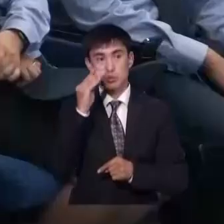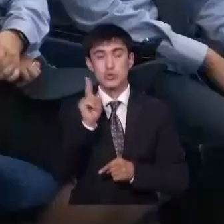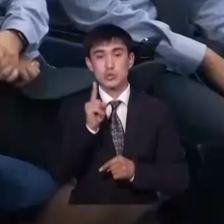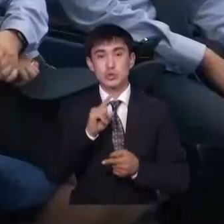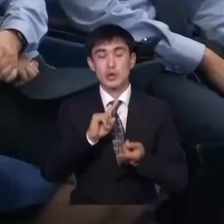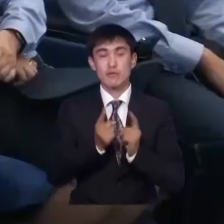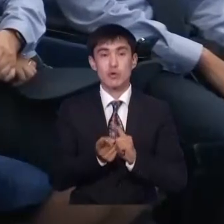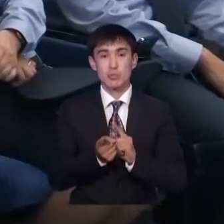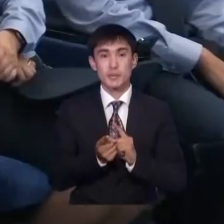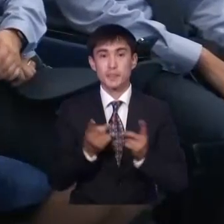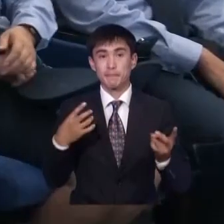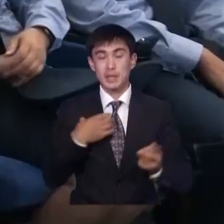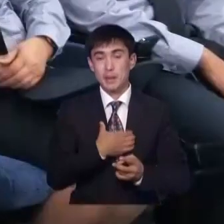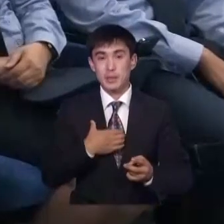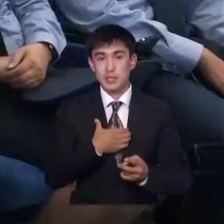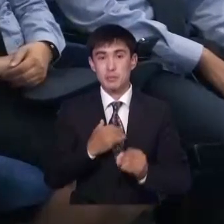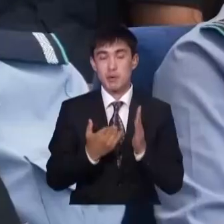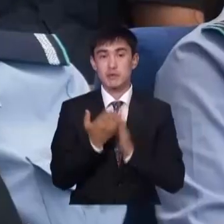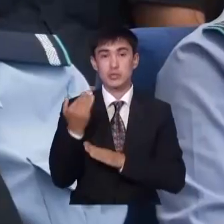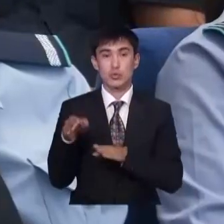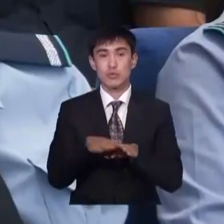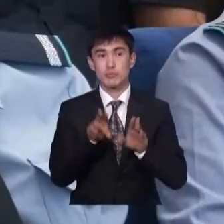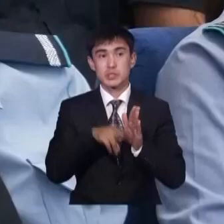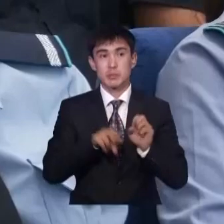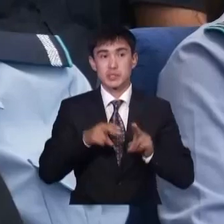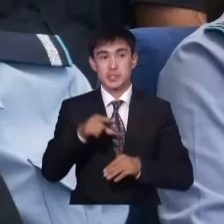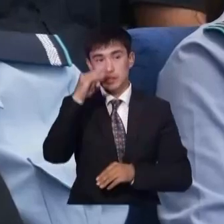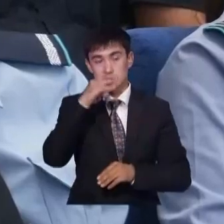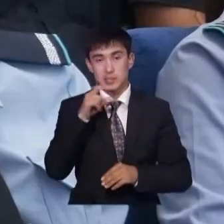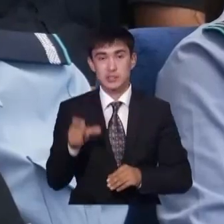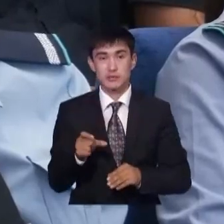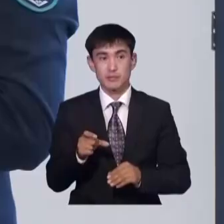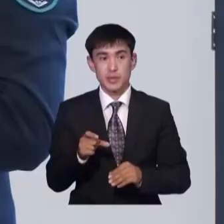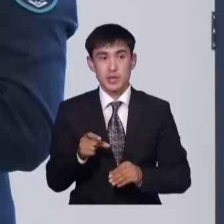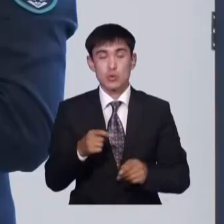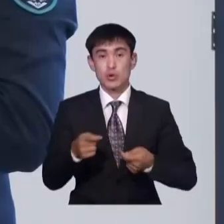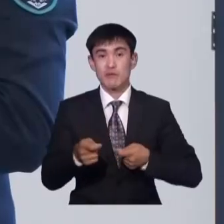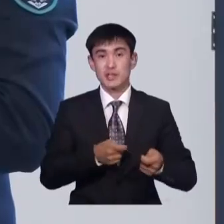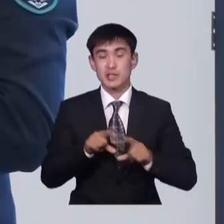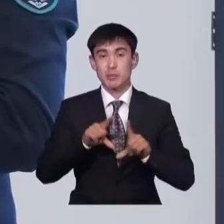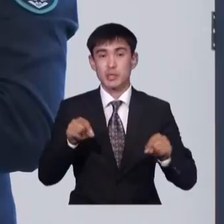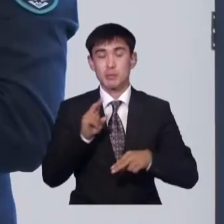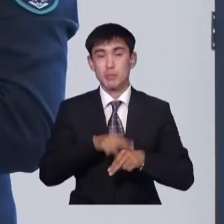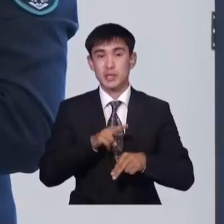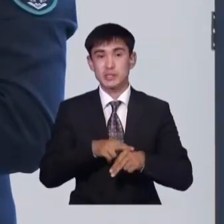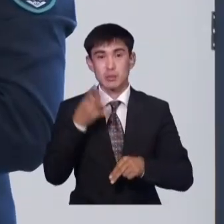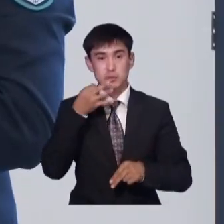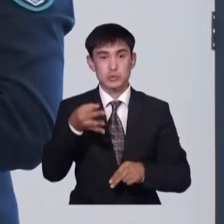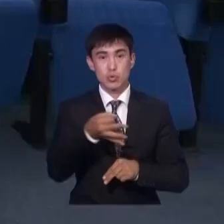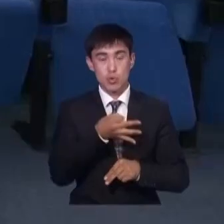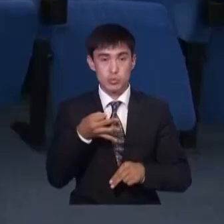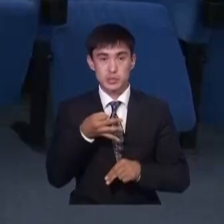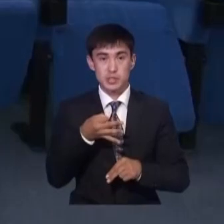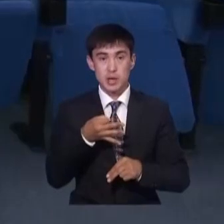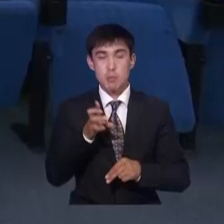что реформы крайне необходимы для повышения уровня безопасности казахстанцев. В свою очередь, руководитель департамента полиции Алматинской